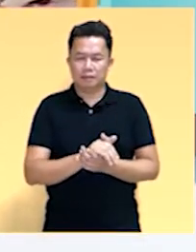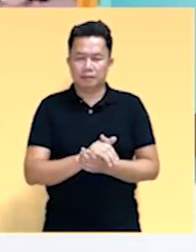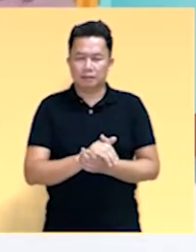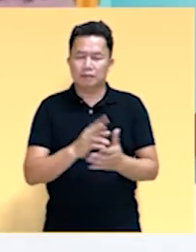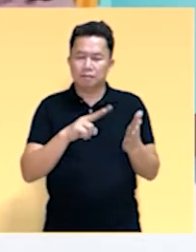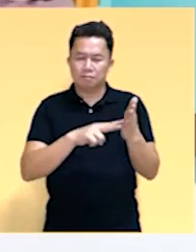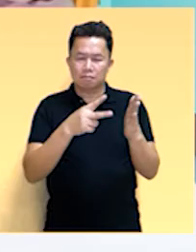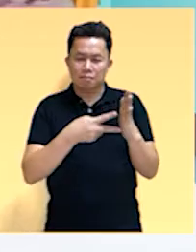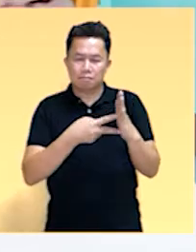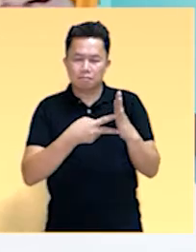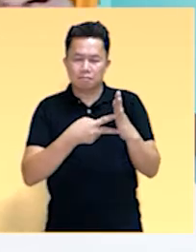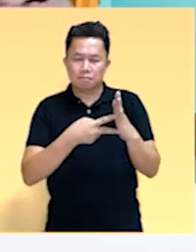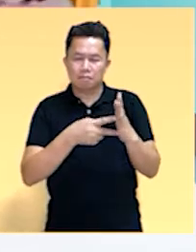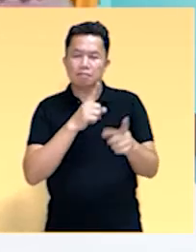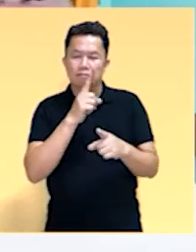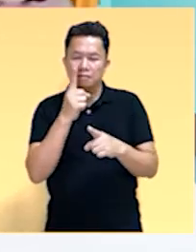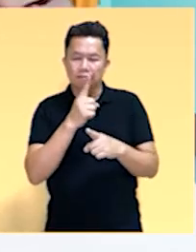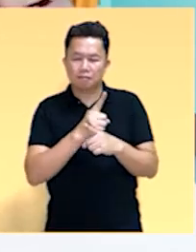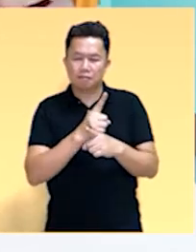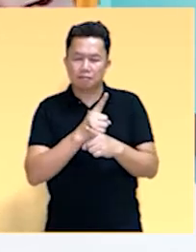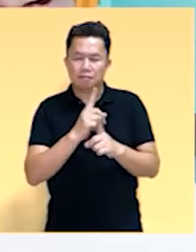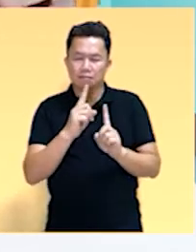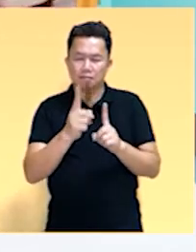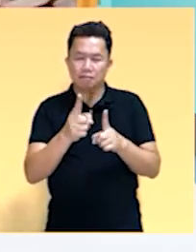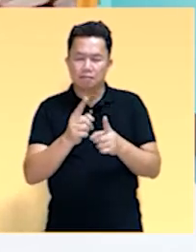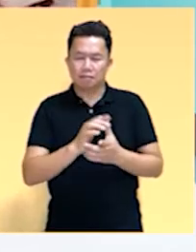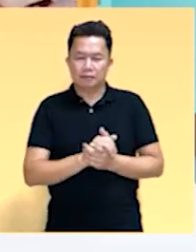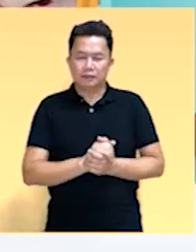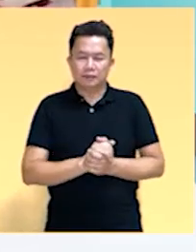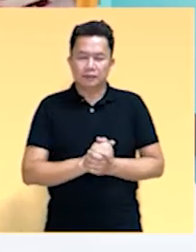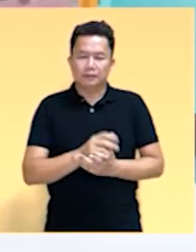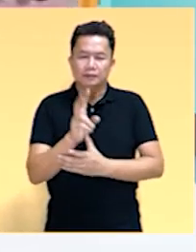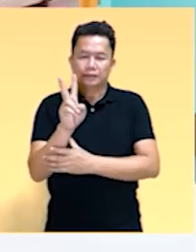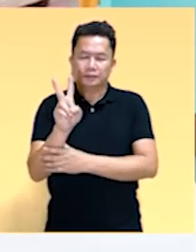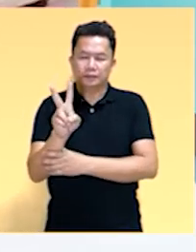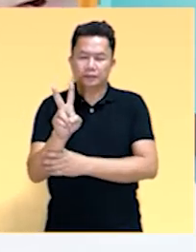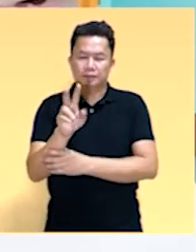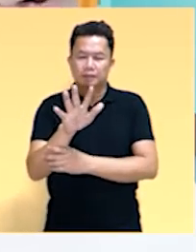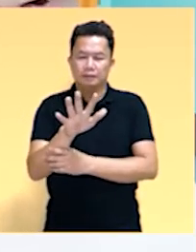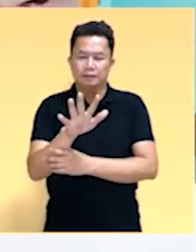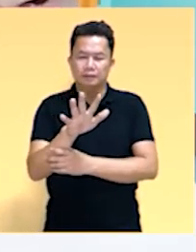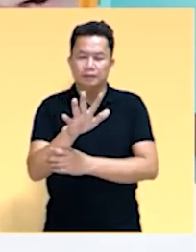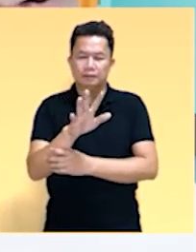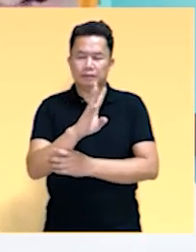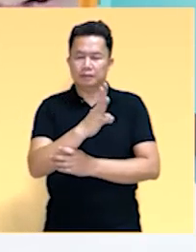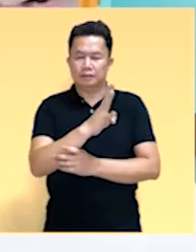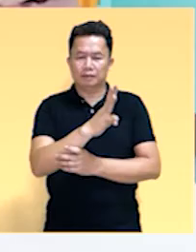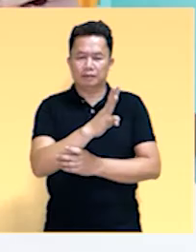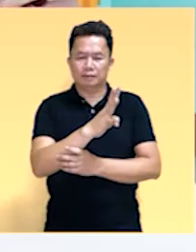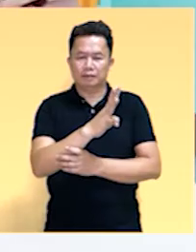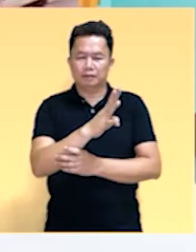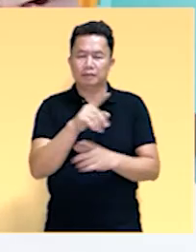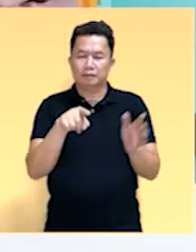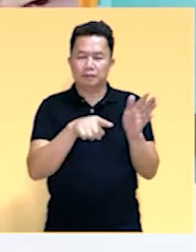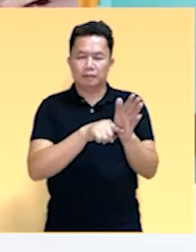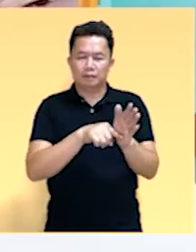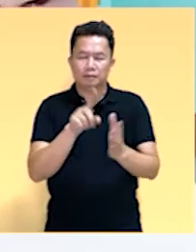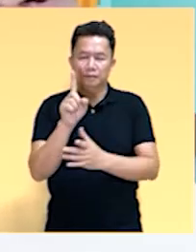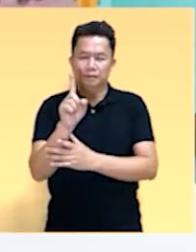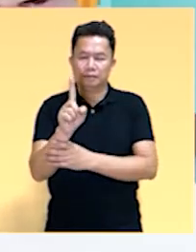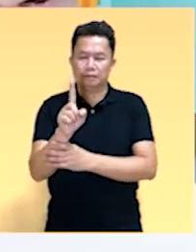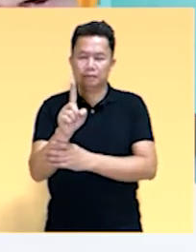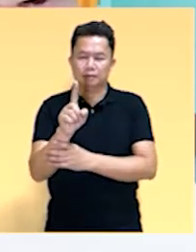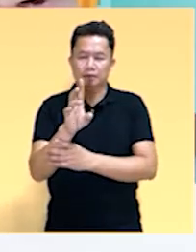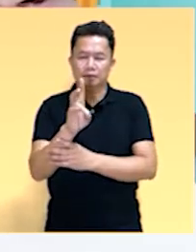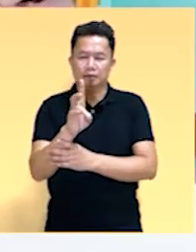pesos. Ibig sabihin, tama ang inyong sagot. 2,540 pesos